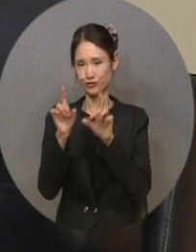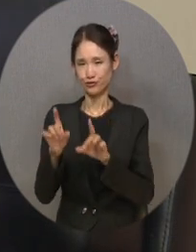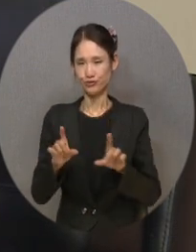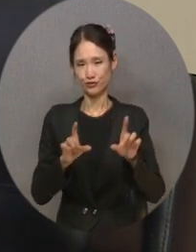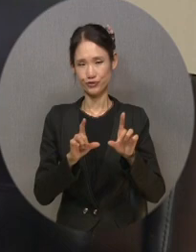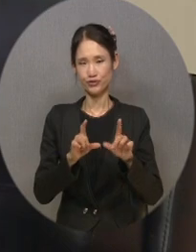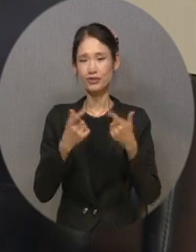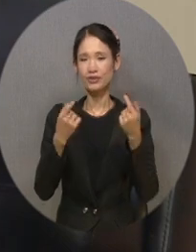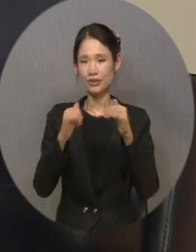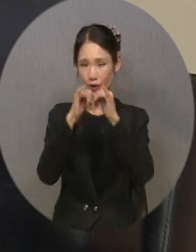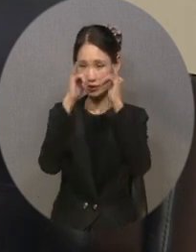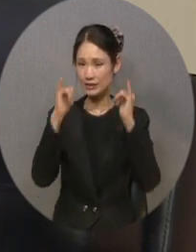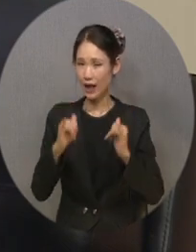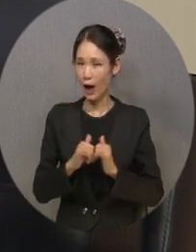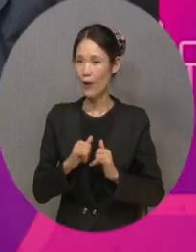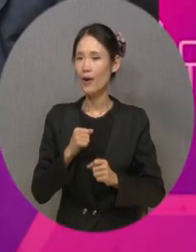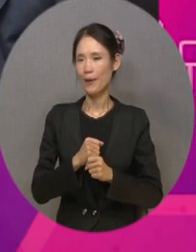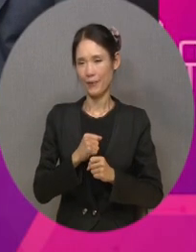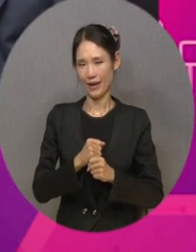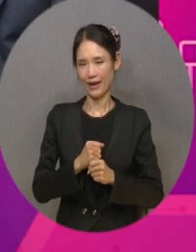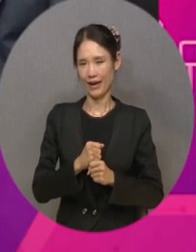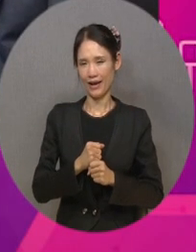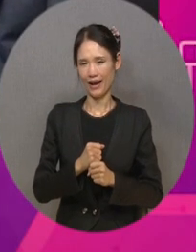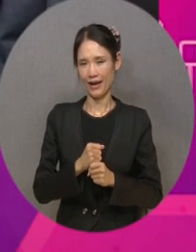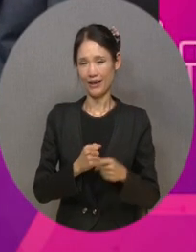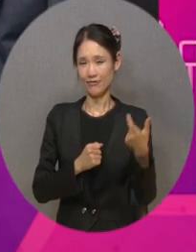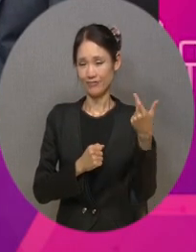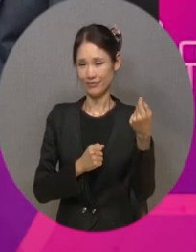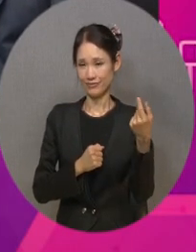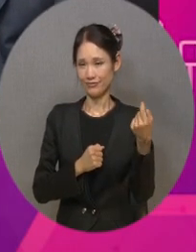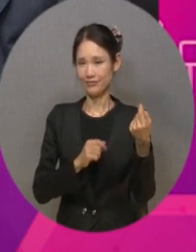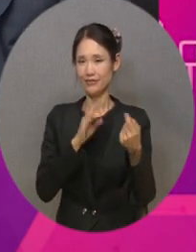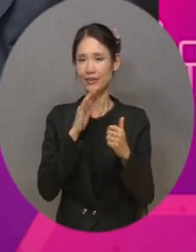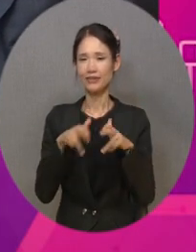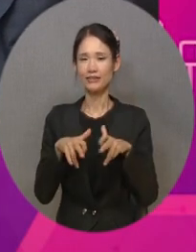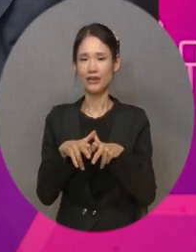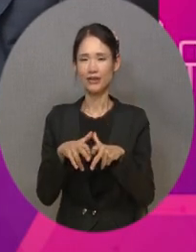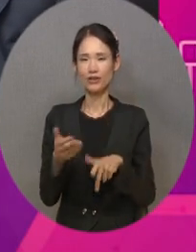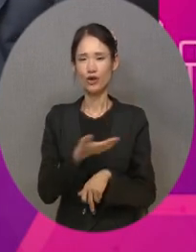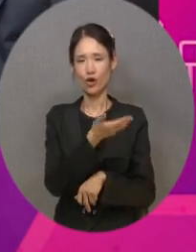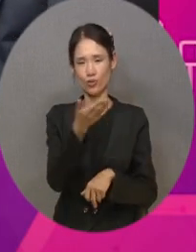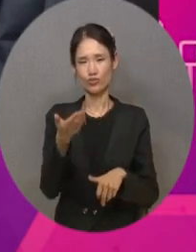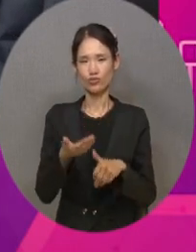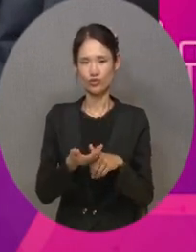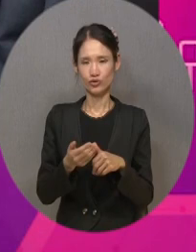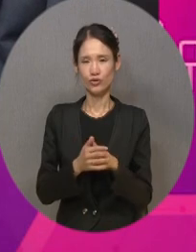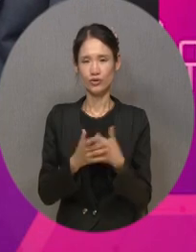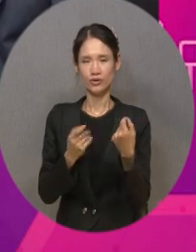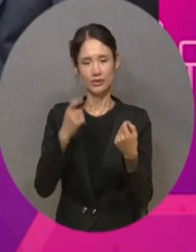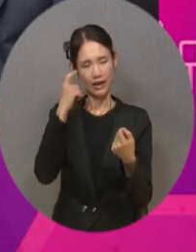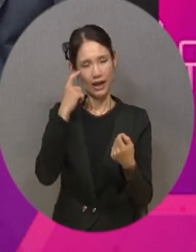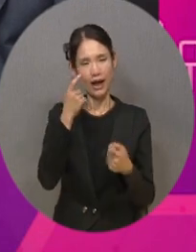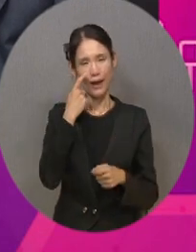그런 사회를 만드는 거 아니겠습니까? 사실은 이제 장애 당사자 여러분들도 그렇게 생각해 보시면